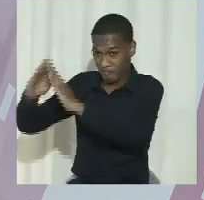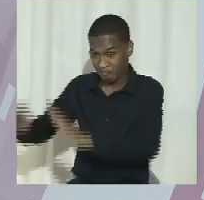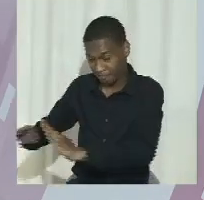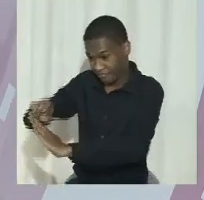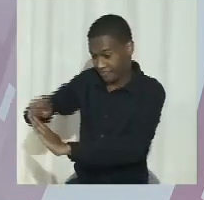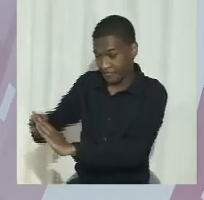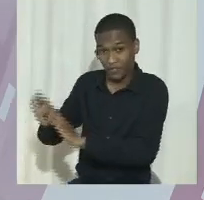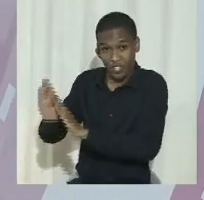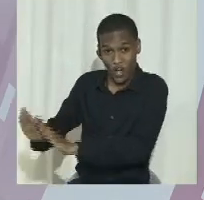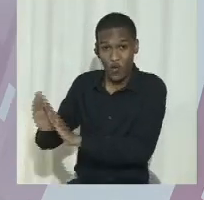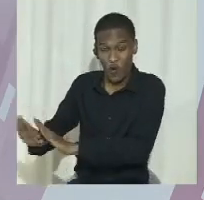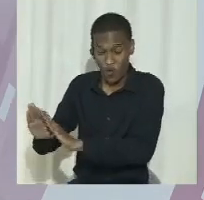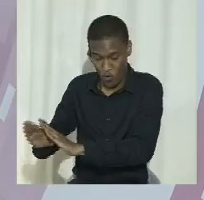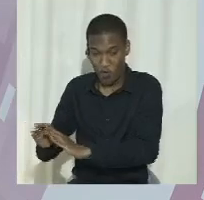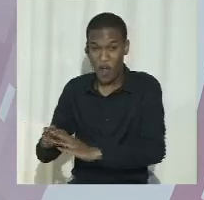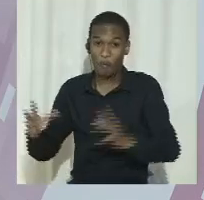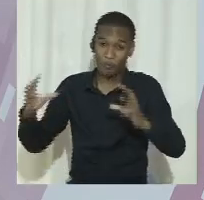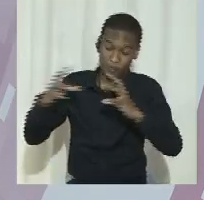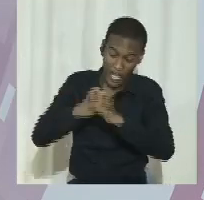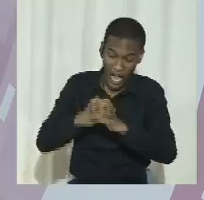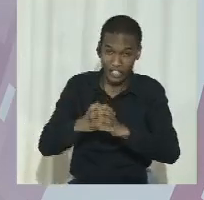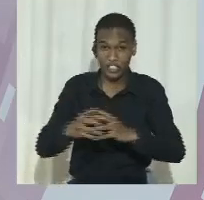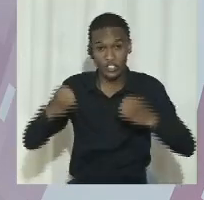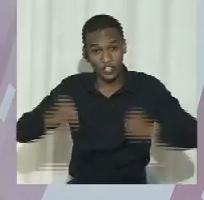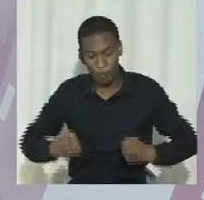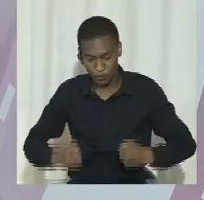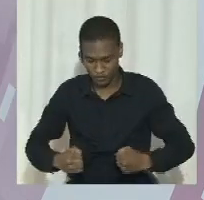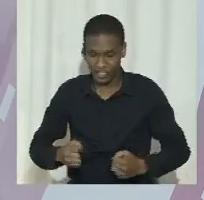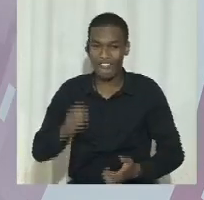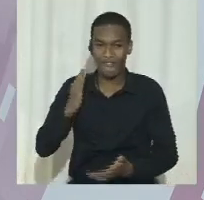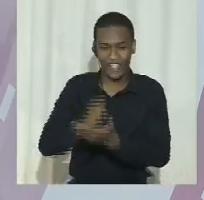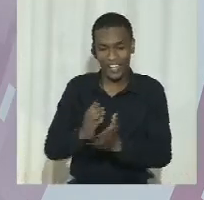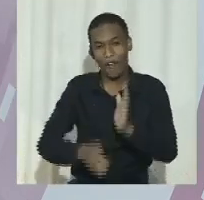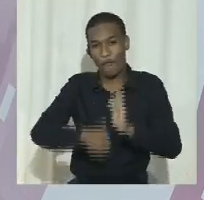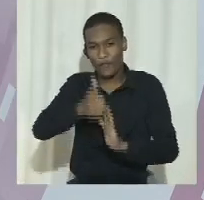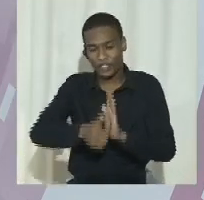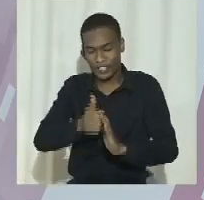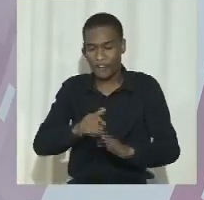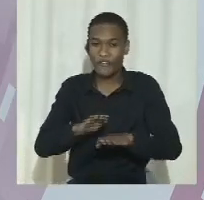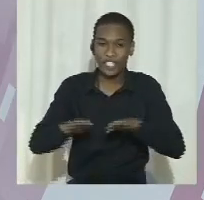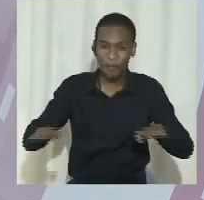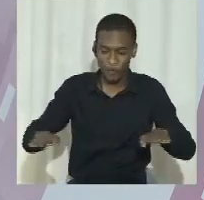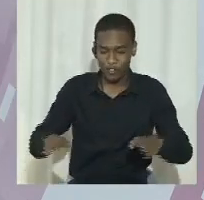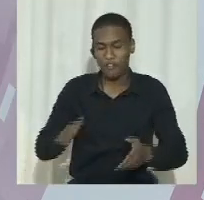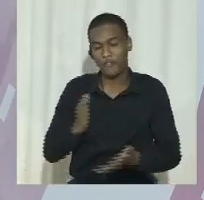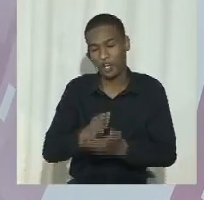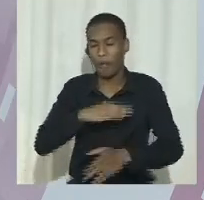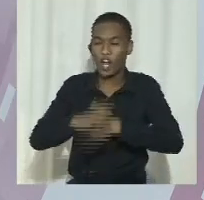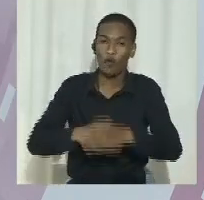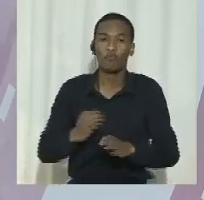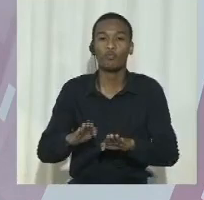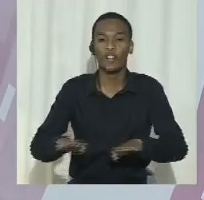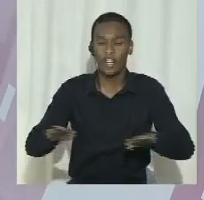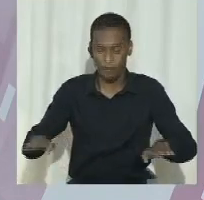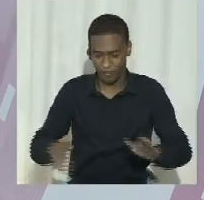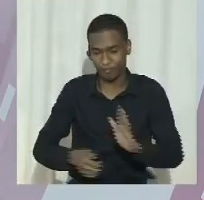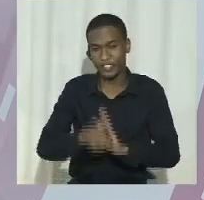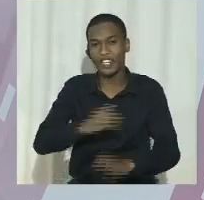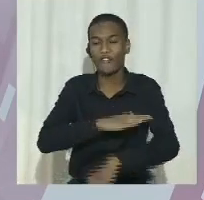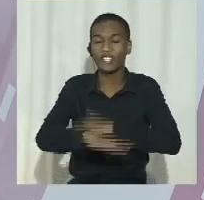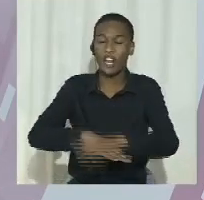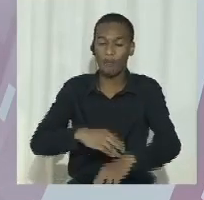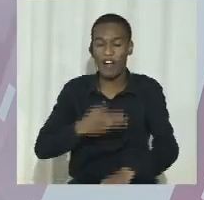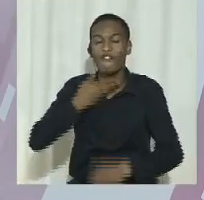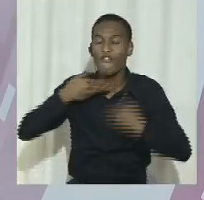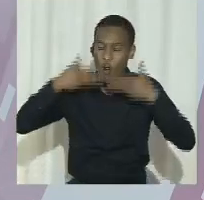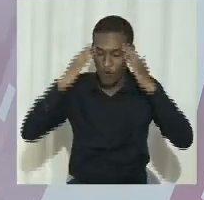fiboana dia nisy lamina zany napetraka amin'ny sitena fahasalamam-bahoaka lamina zay efa natao izy io ho an'ny reny